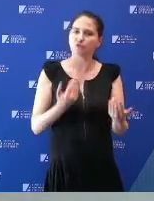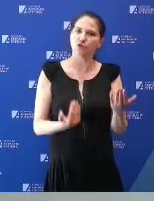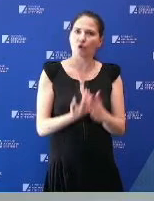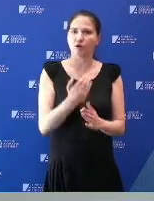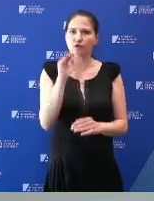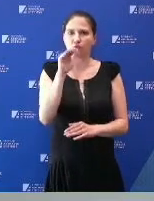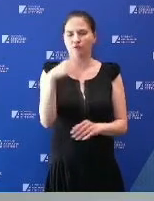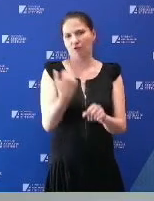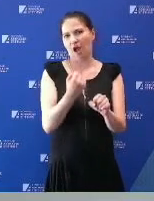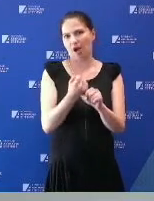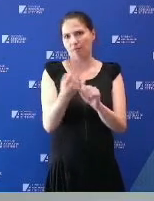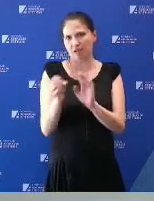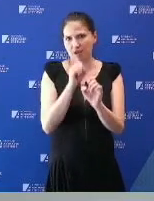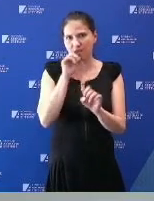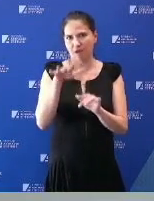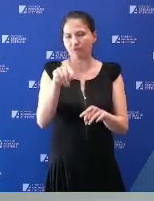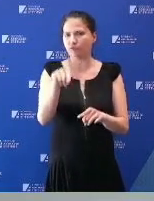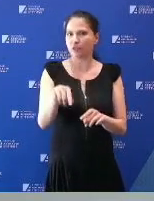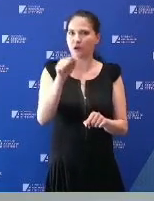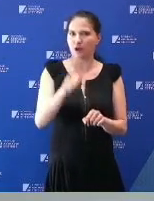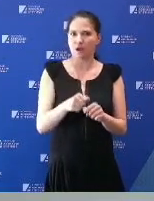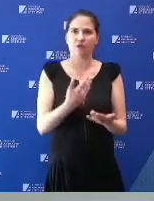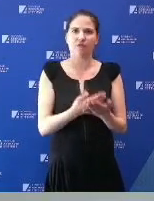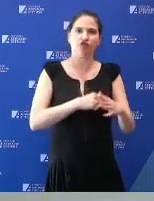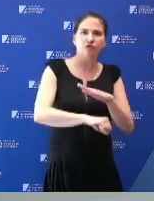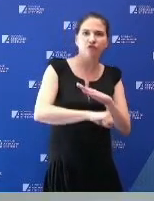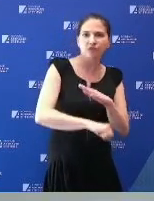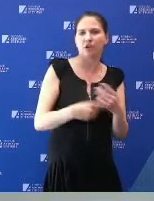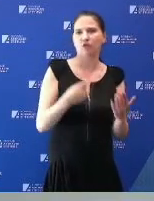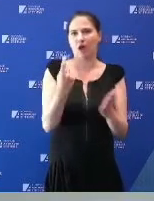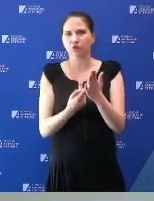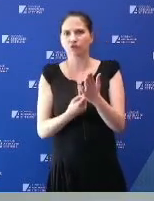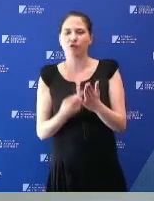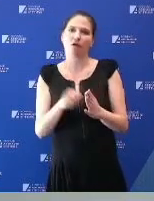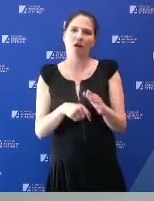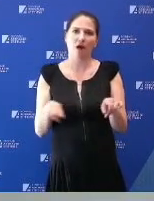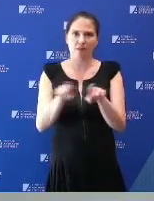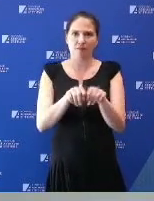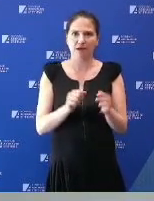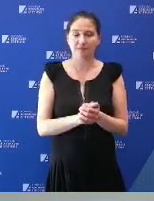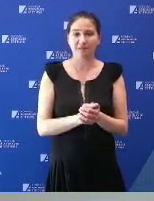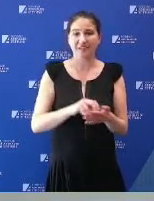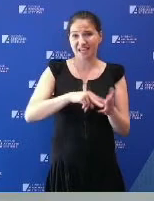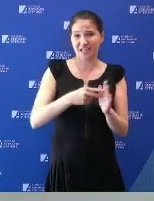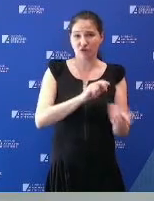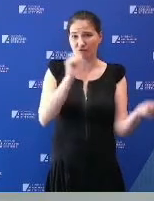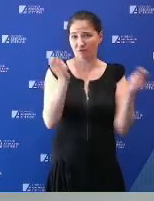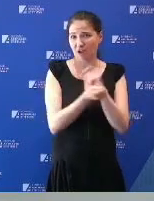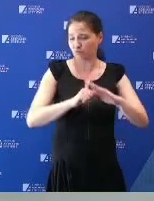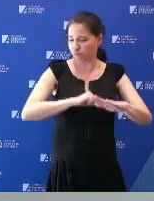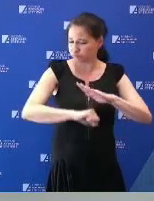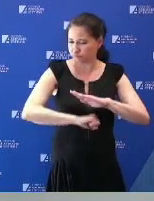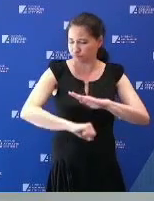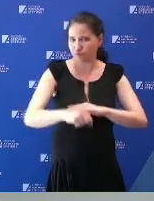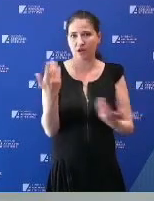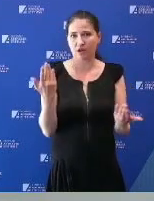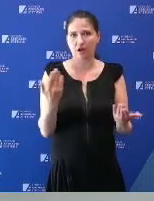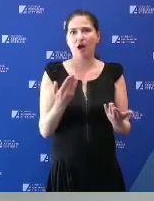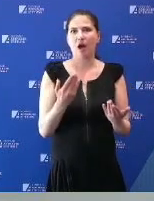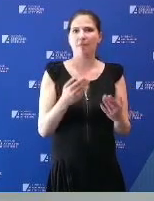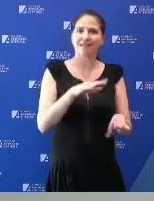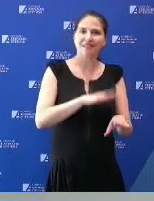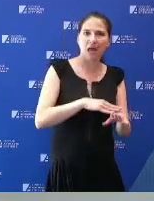die die Herausforderung der Geschwindigkeit angeht und löst. Der technologische Wandel hat sich beschleunigt, aber die Zeit, die Länder